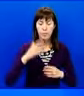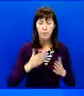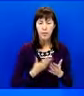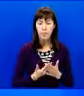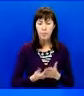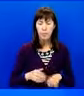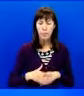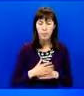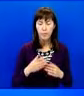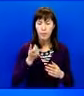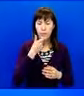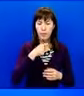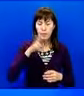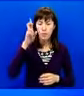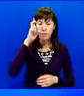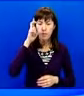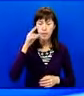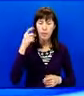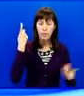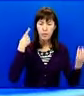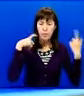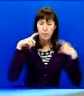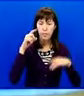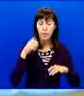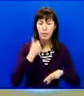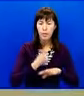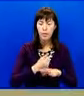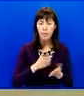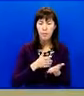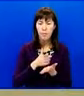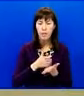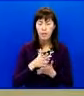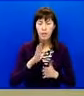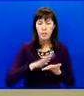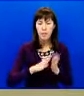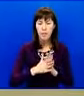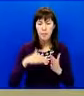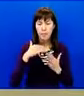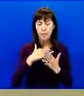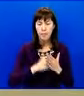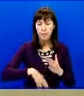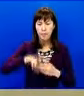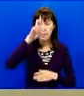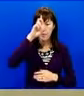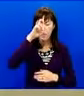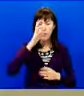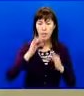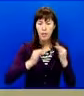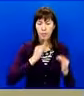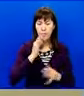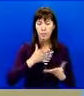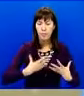определены новые приоритеты государственной идеологии. Главные направления стратегической программы государства